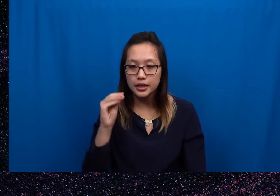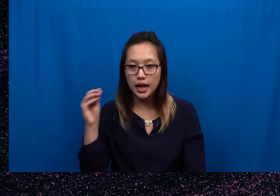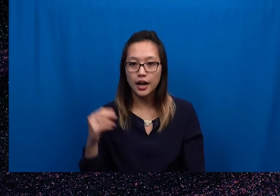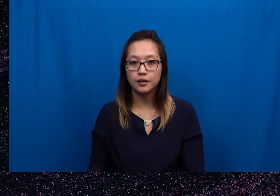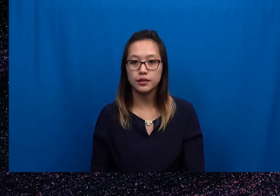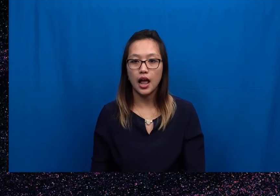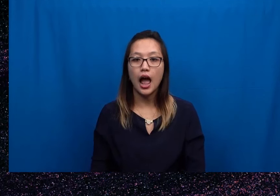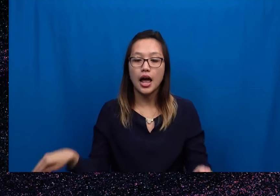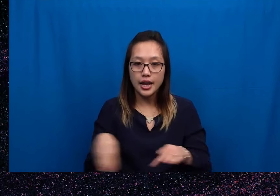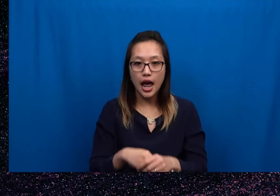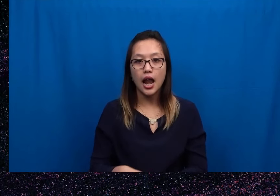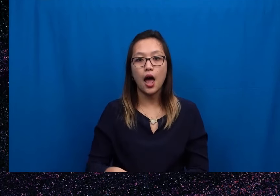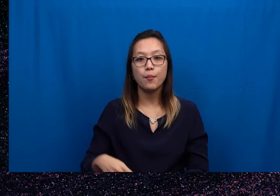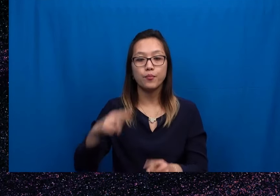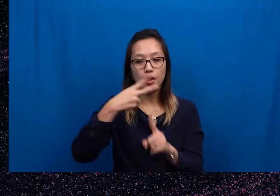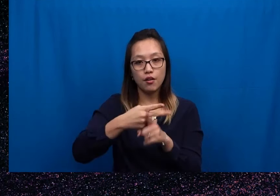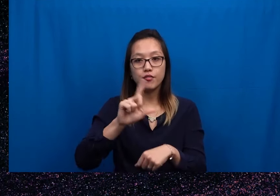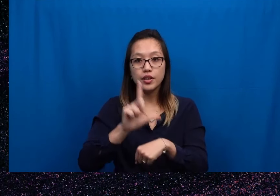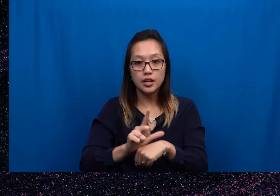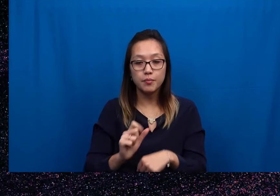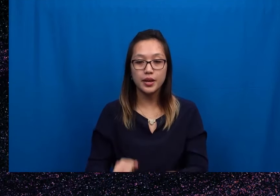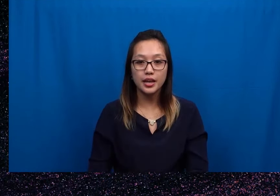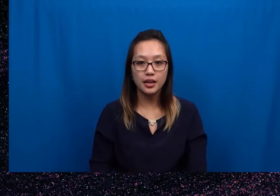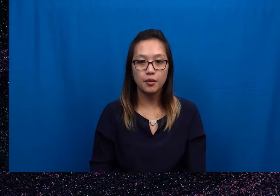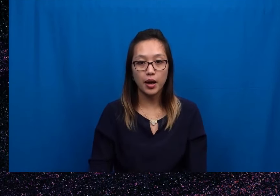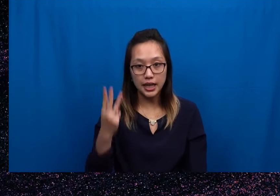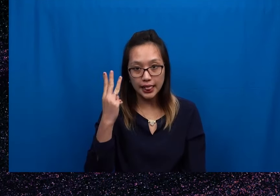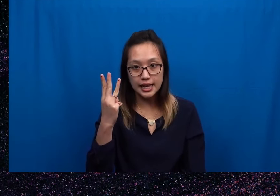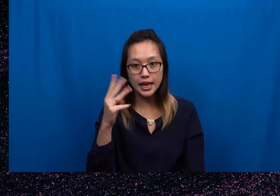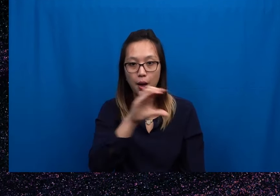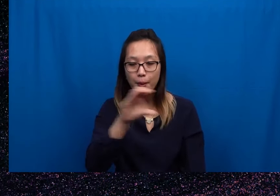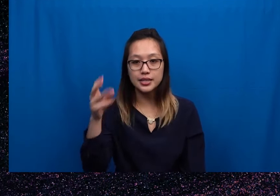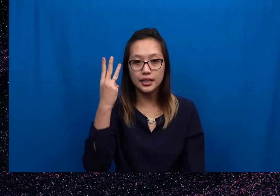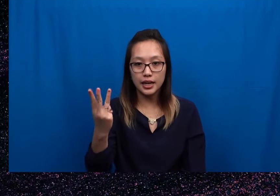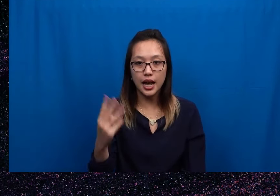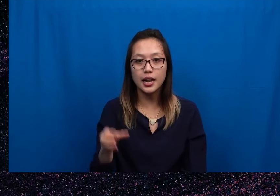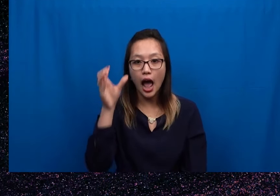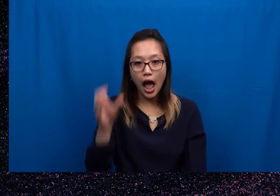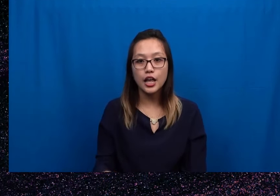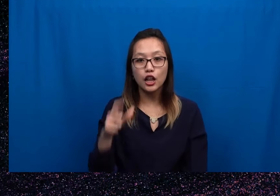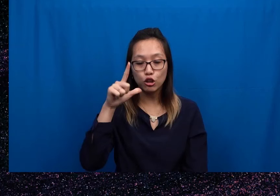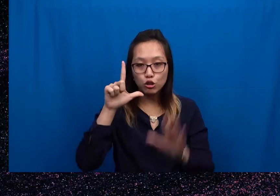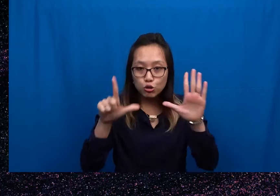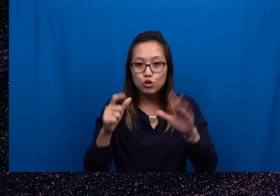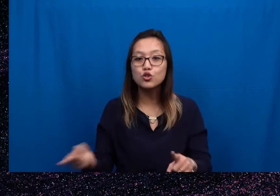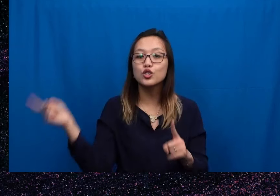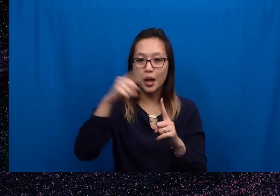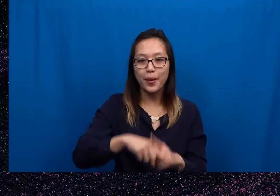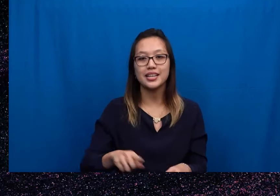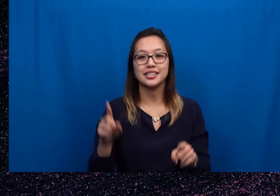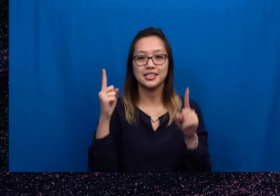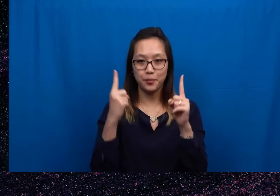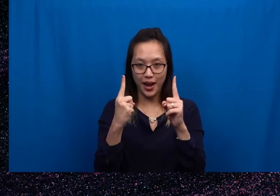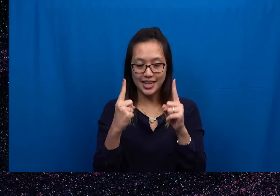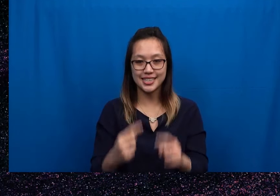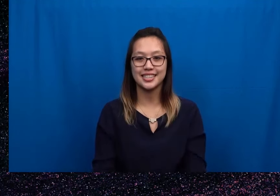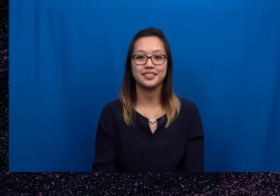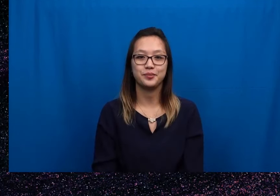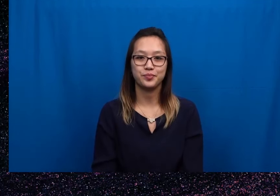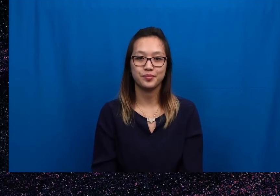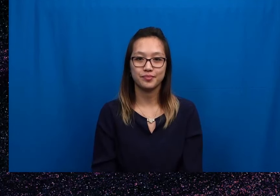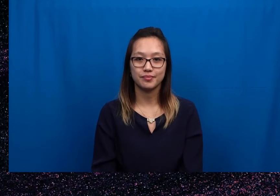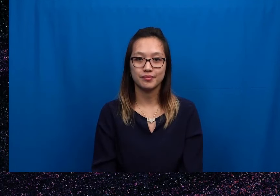ayat 7 sampai dengan ayat yang ke-11. Saya akan bacakan untuk saudara sekalian. Firman Tuhan berkata demikian, Filipi